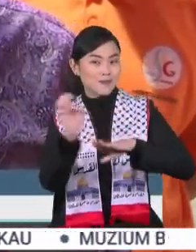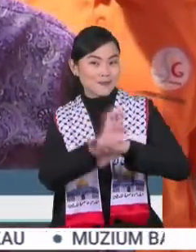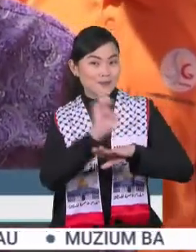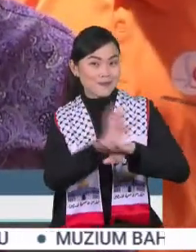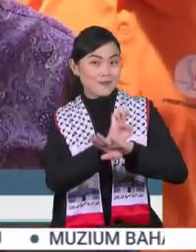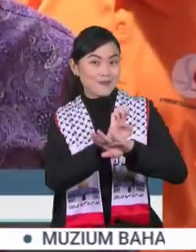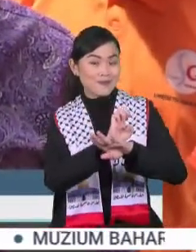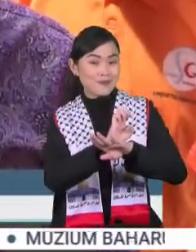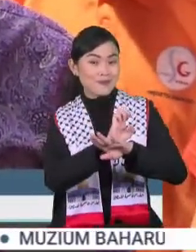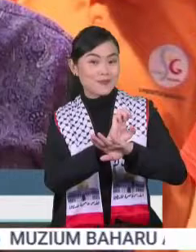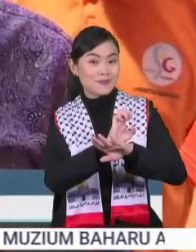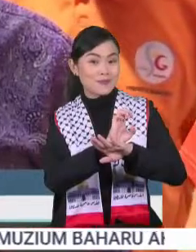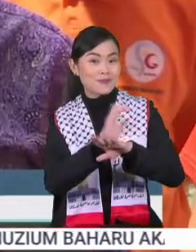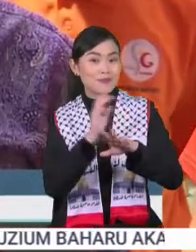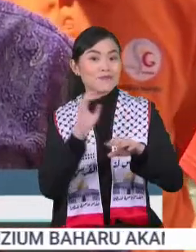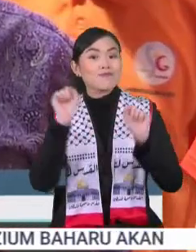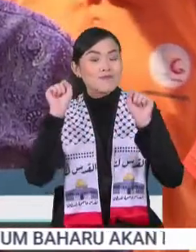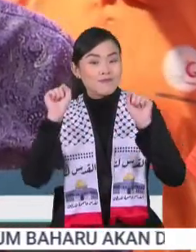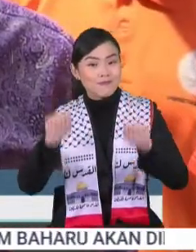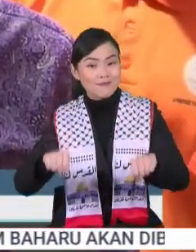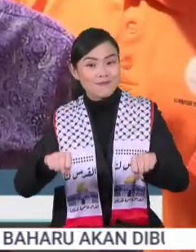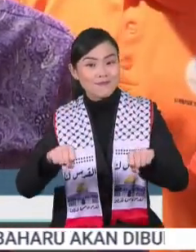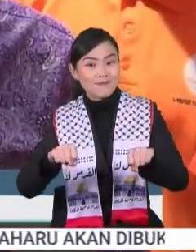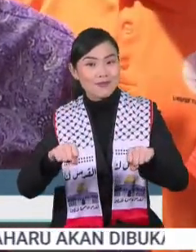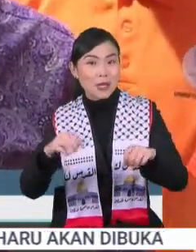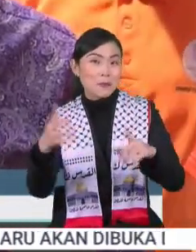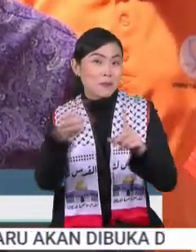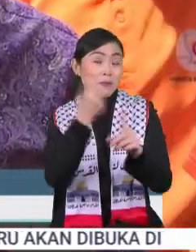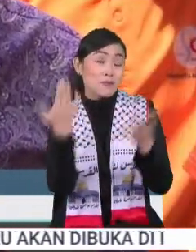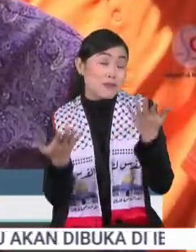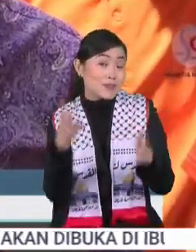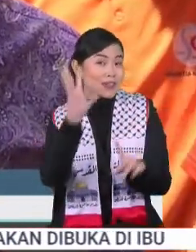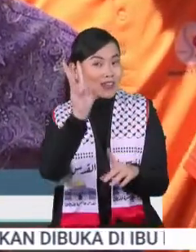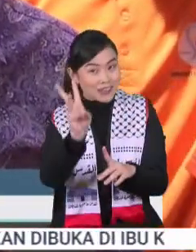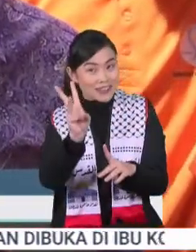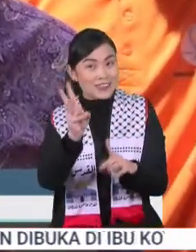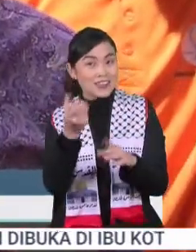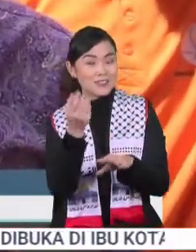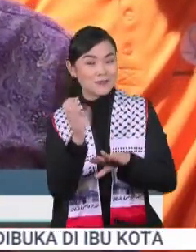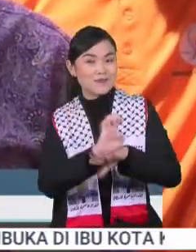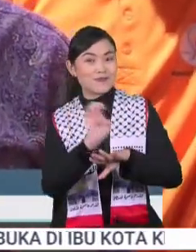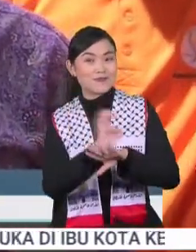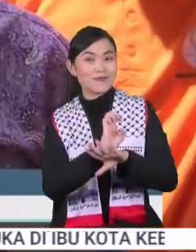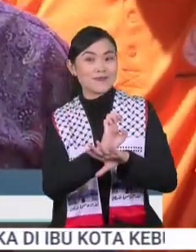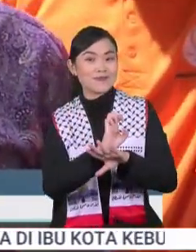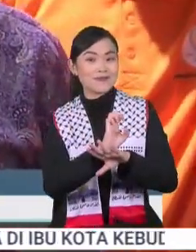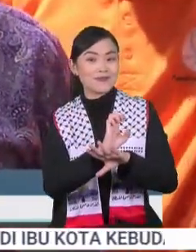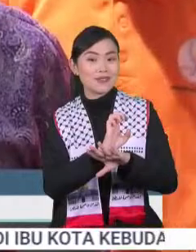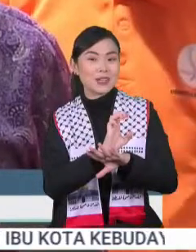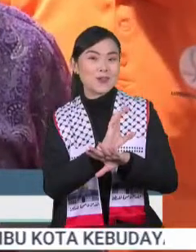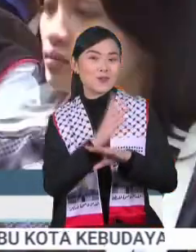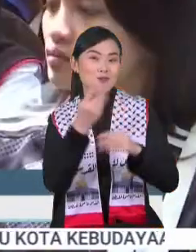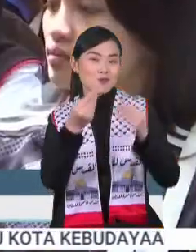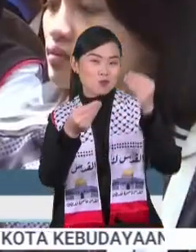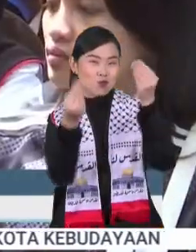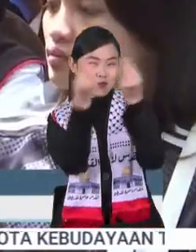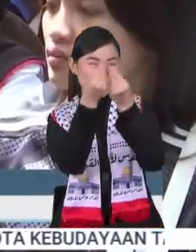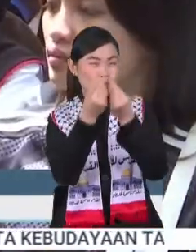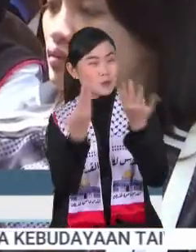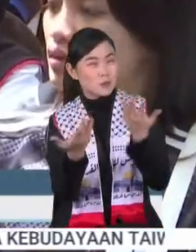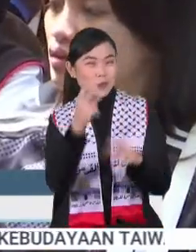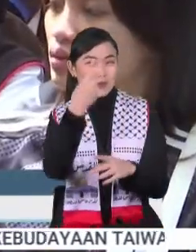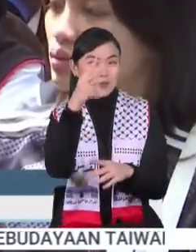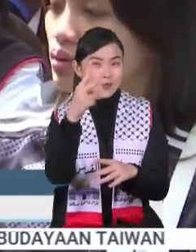yang lepas itu kita dapat mampu En dan kita minta supaya kaliand dua jadi 12 turut